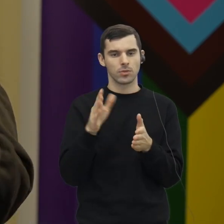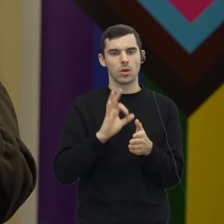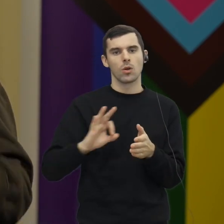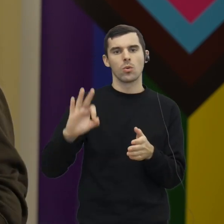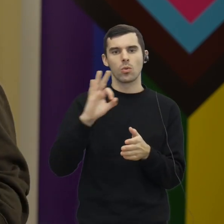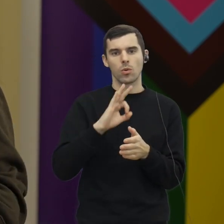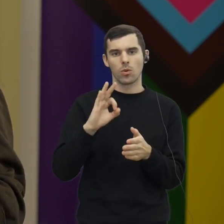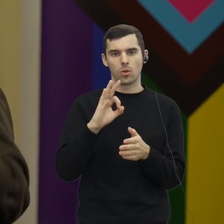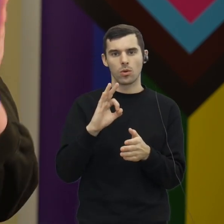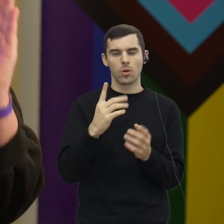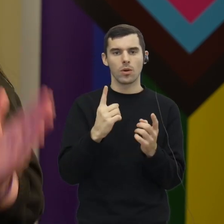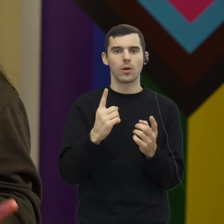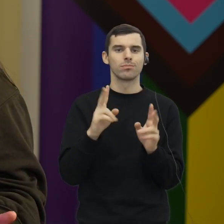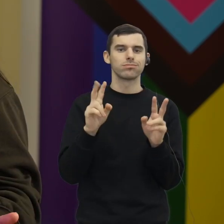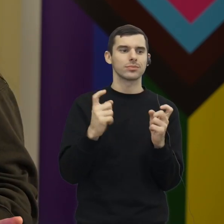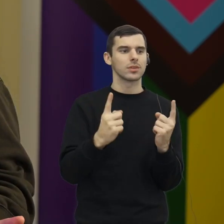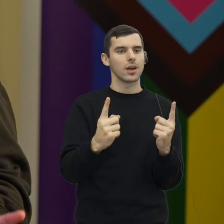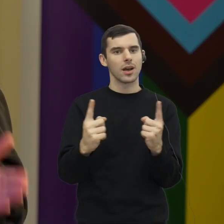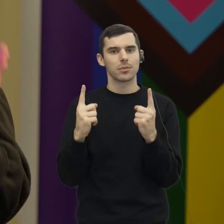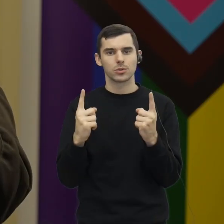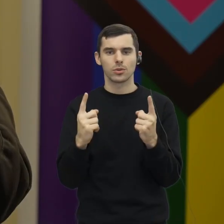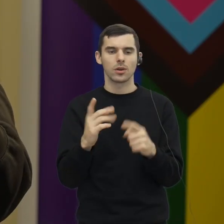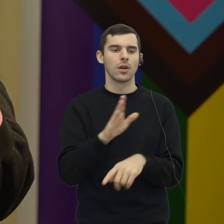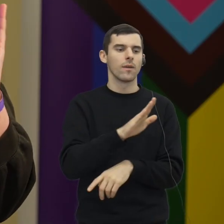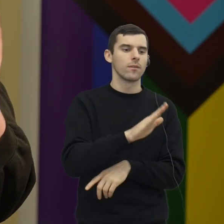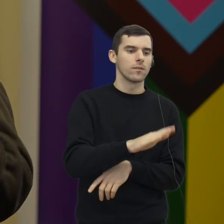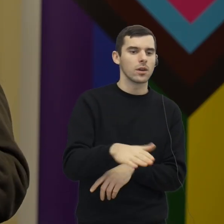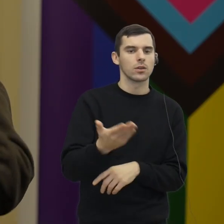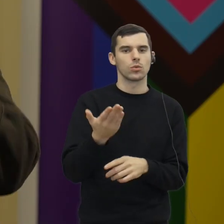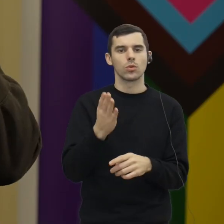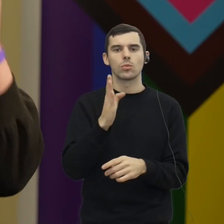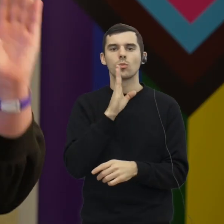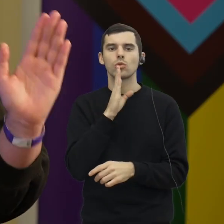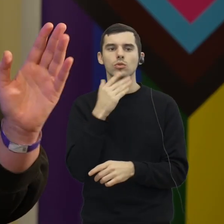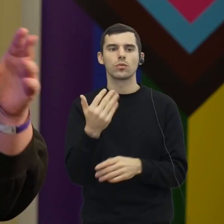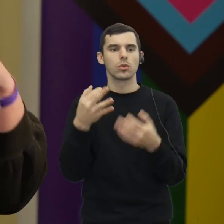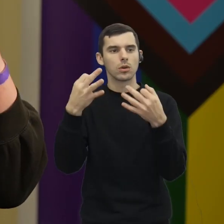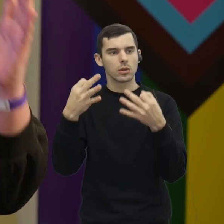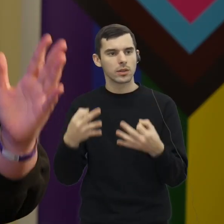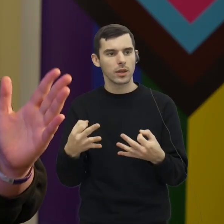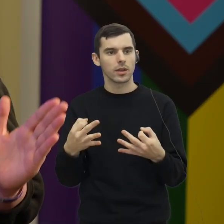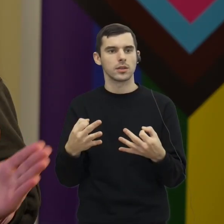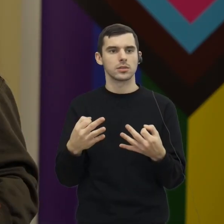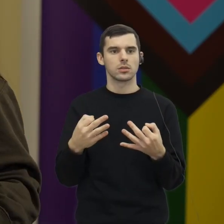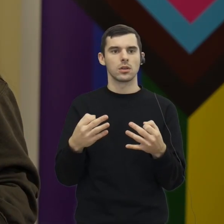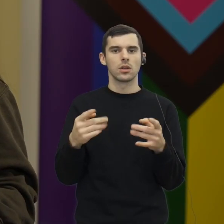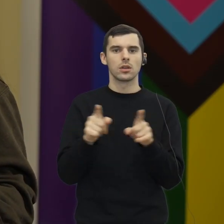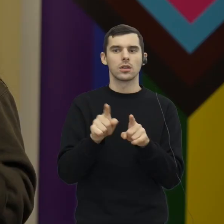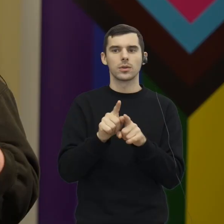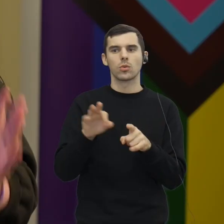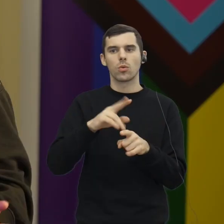apsaugą vaikų, moterų teisių, tada prasideda visokie tualetų